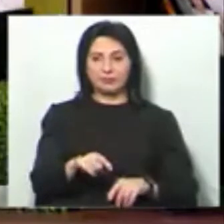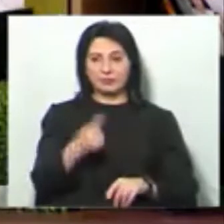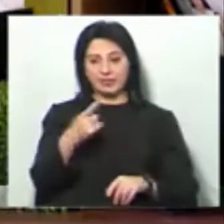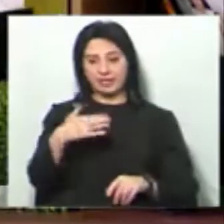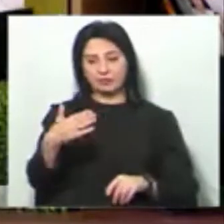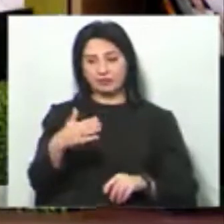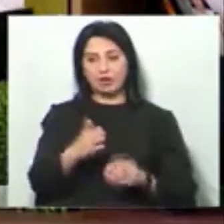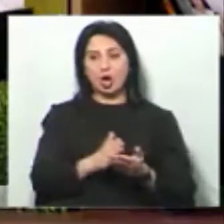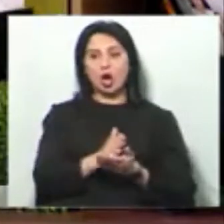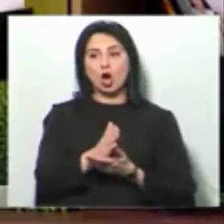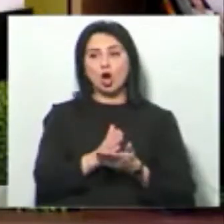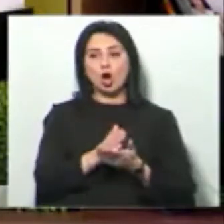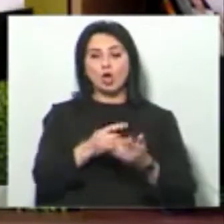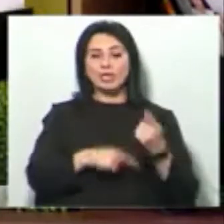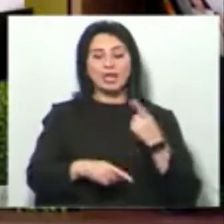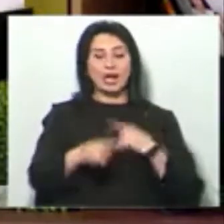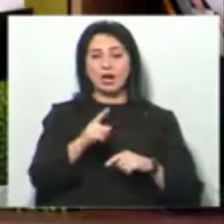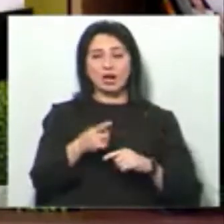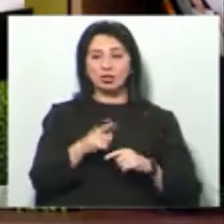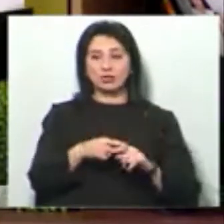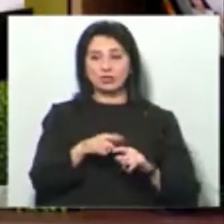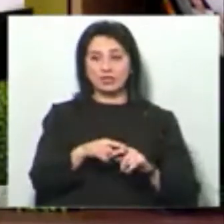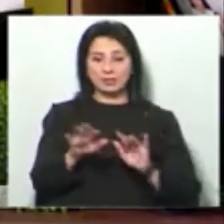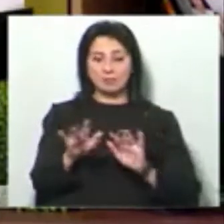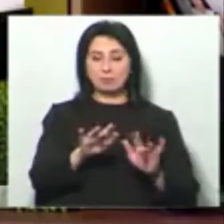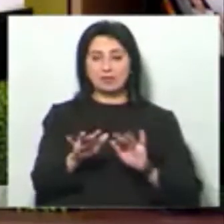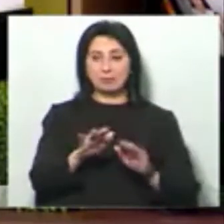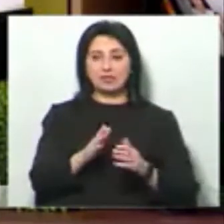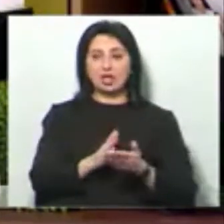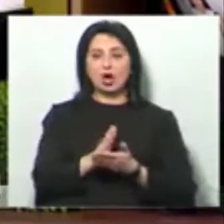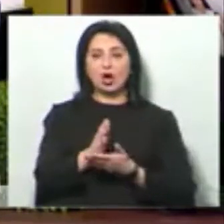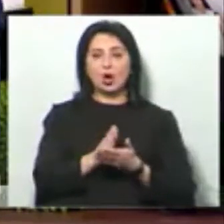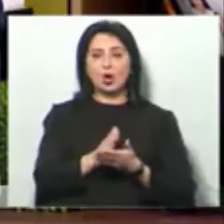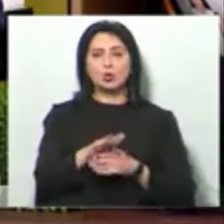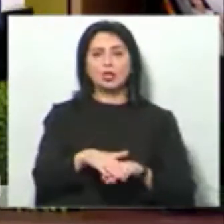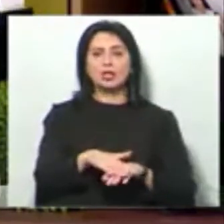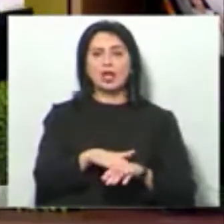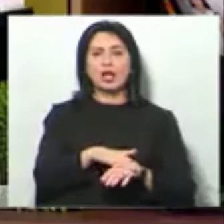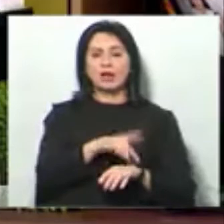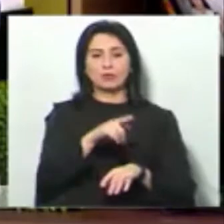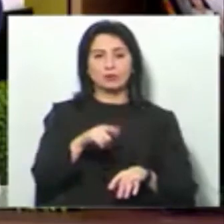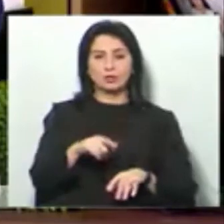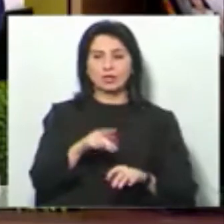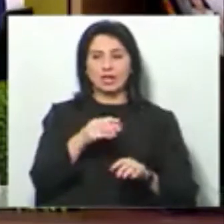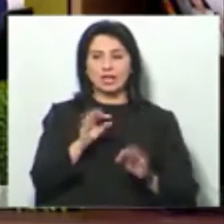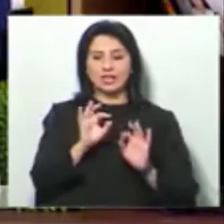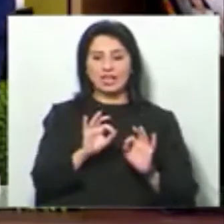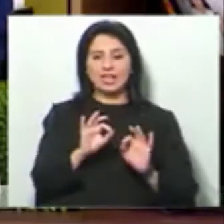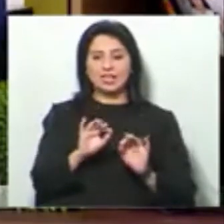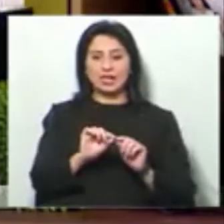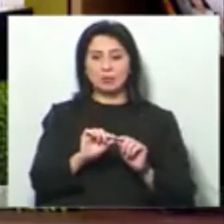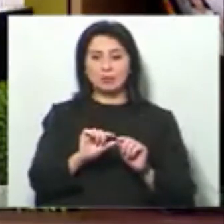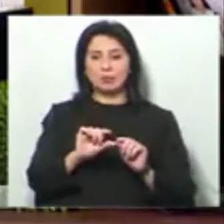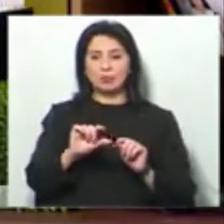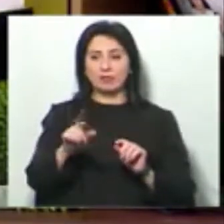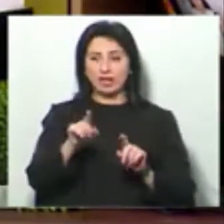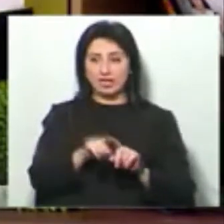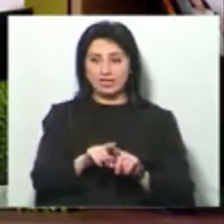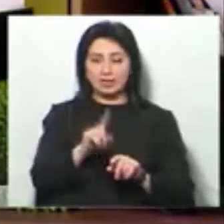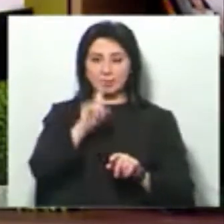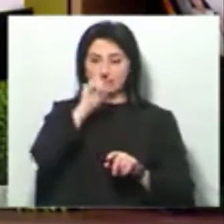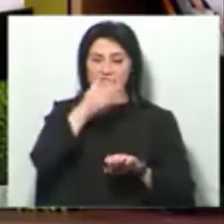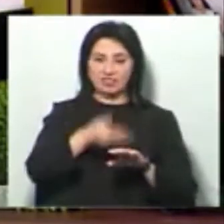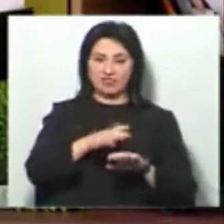რომელიც ქრონიკულად, როგორც აღნიშნეთ, რომ შეიძლება ეს მიმდინარეობდეს ქრონიკულად და ხანგრძლივი დროის განმავლობაში, ნენელა და გულის და ესევე მწვავე